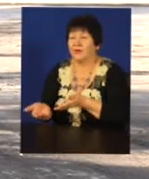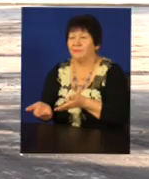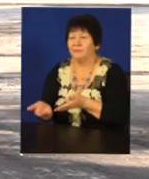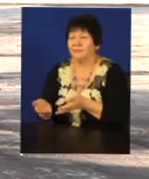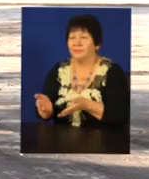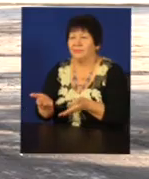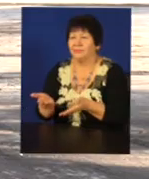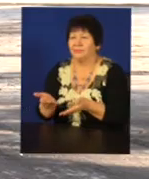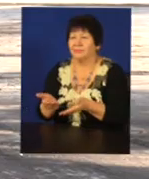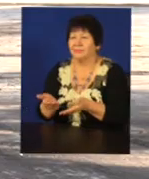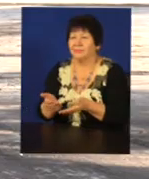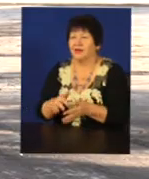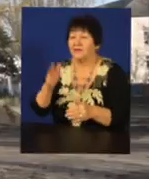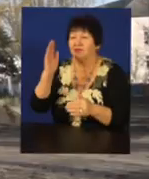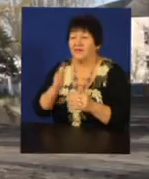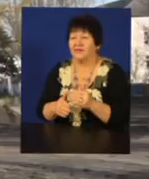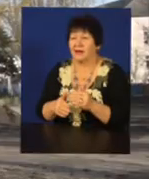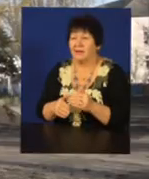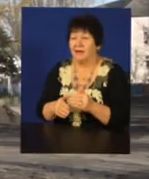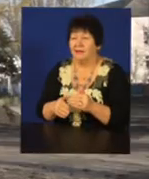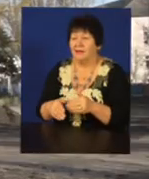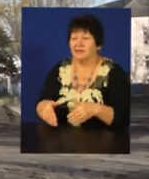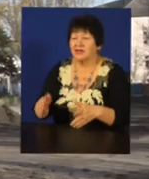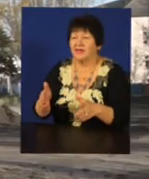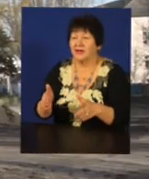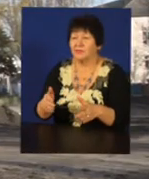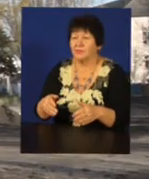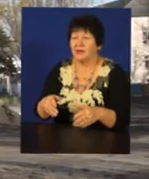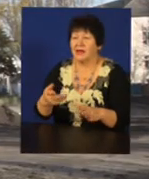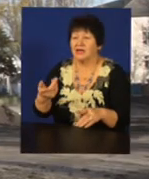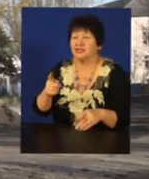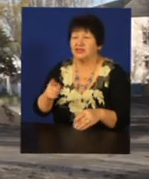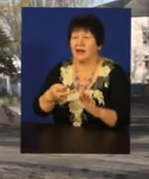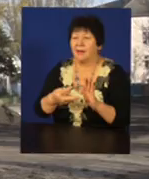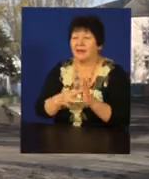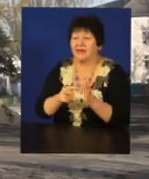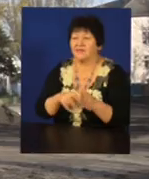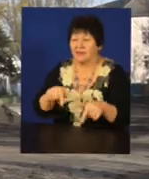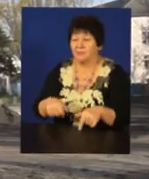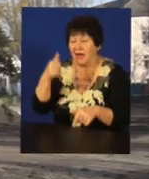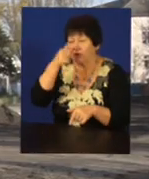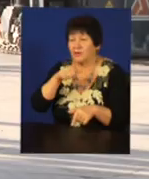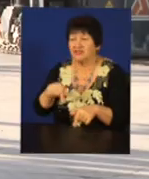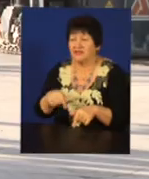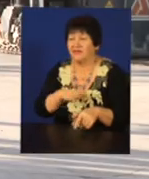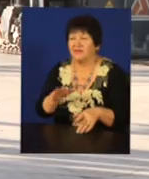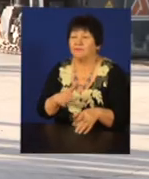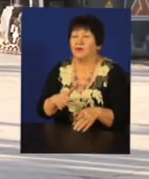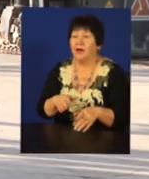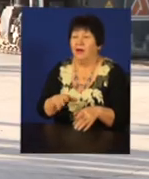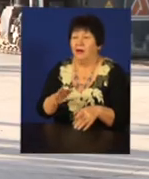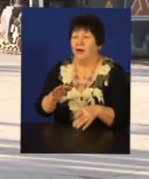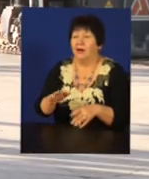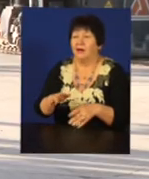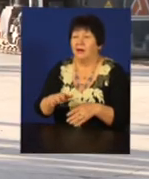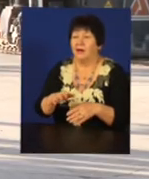am finisăm și acolo șantierul cu succes pe cele planificate pe anul acesta, la fel se vor demara lucrări